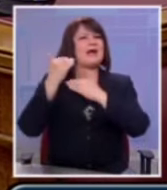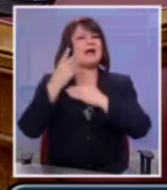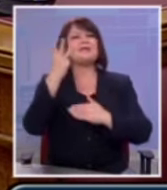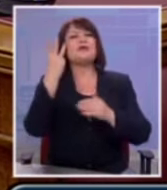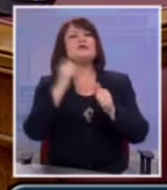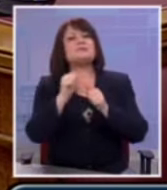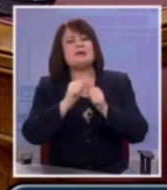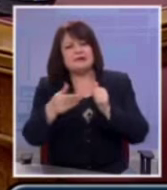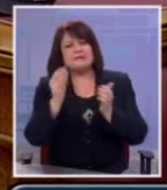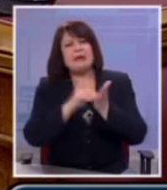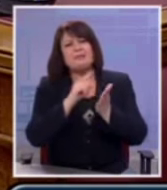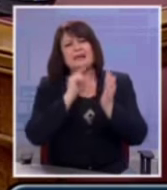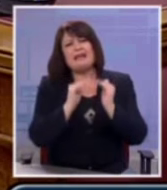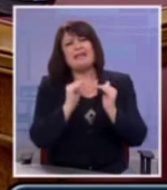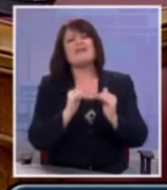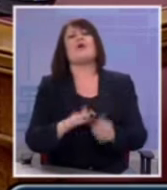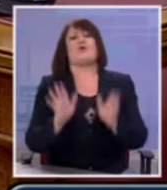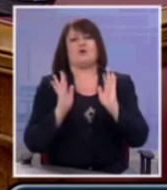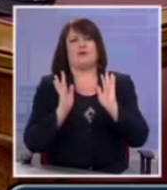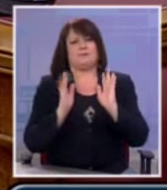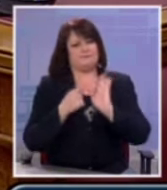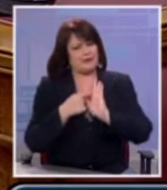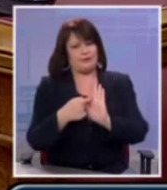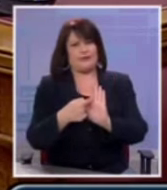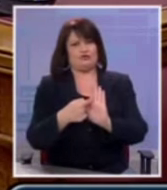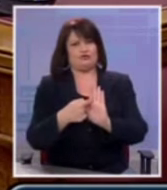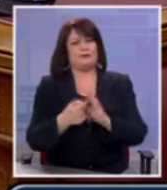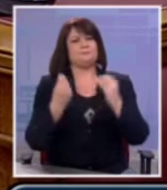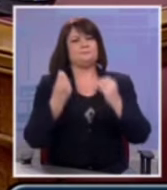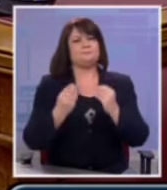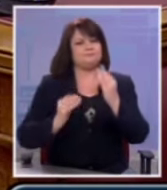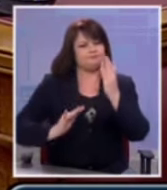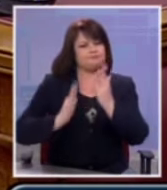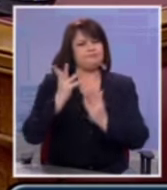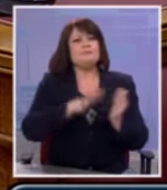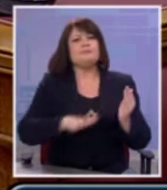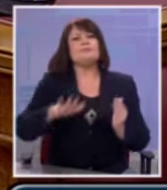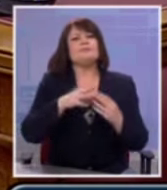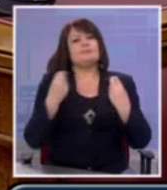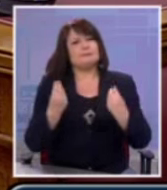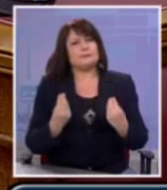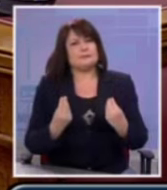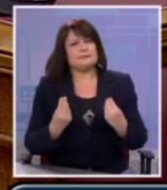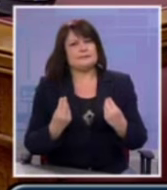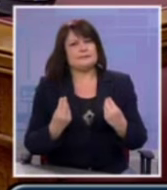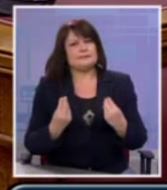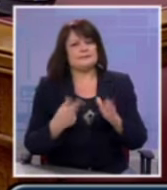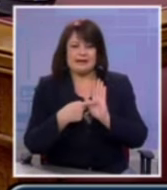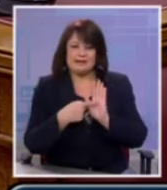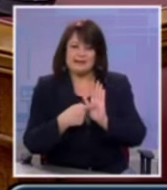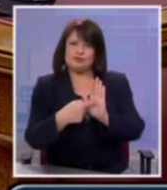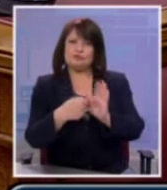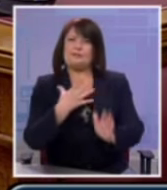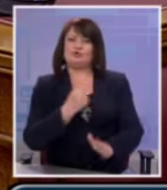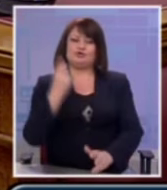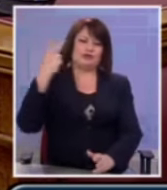μήνες γύρω από αυτό το θέμα, έτσι ώστε να βελτιωθούν οι συνθήκες, να περάσει ένα μήνυμα εμπιστοσύνη στις